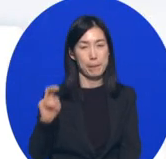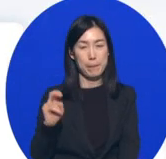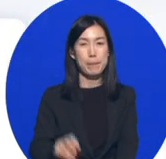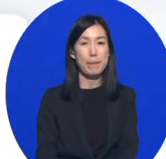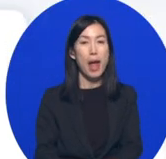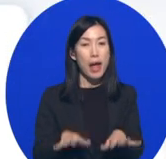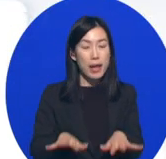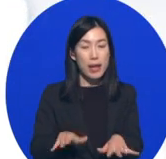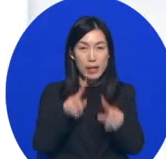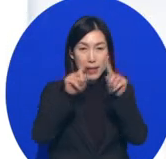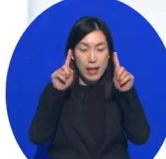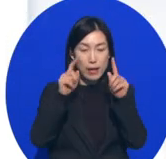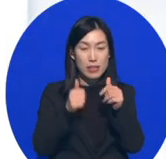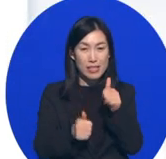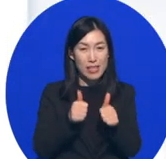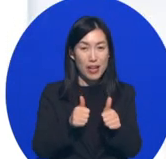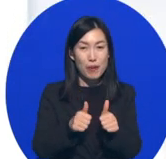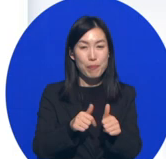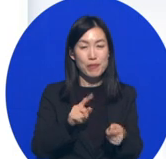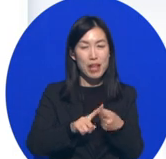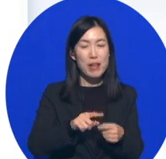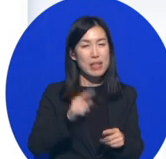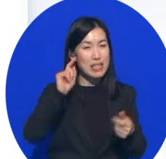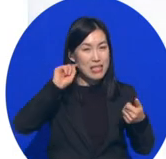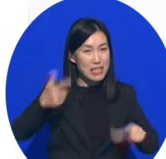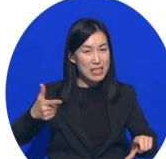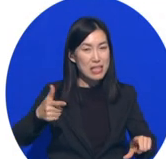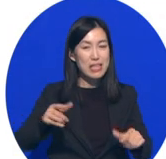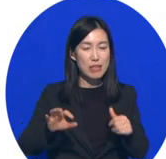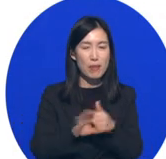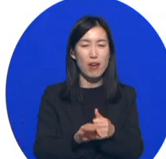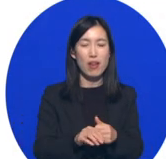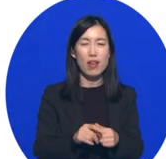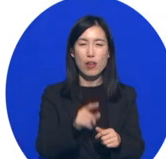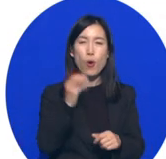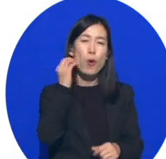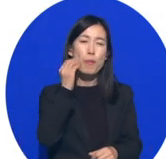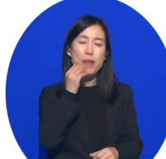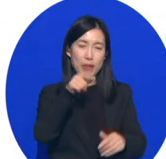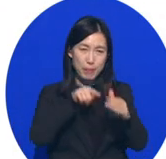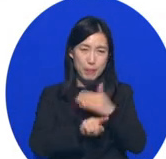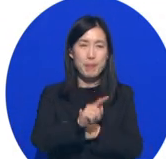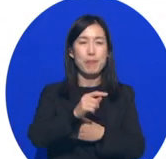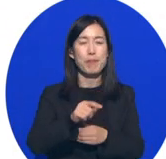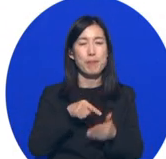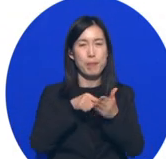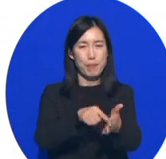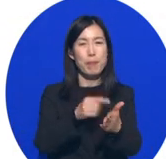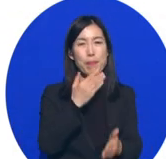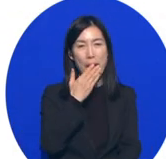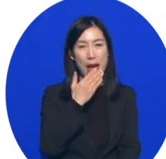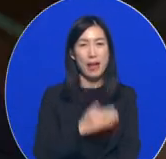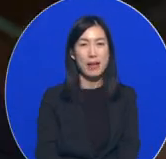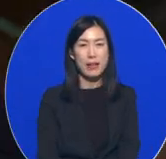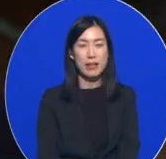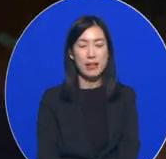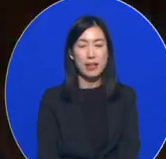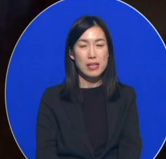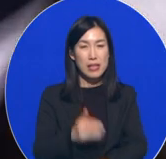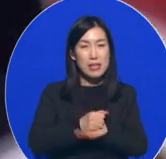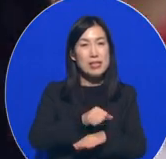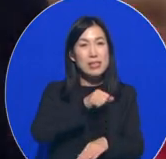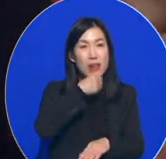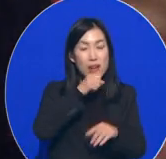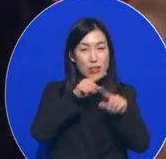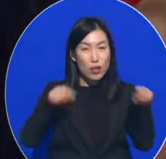이번 수능에 대한 이의 신청은 오늘 20일까지 한국 교육과정 평가원 홈페이지에서 할 수 있 최종 성적표는